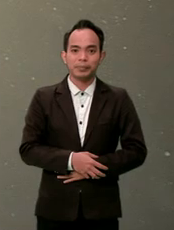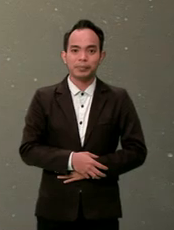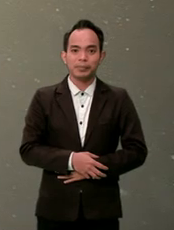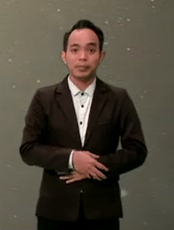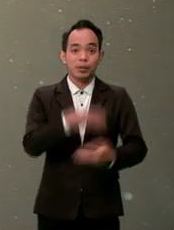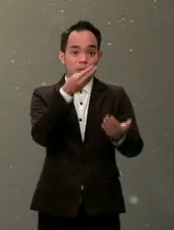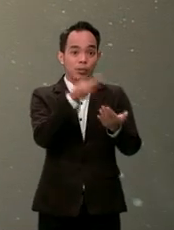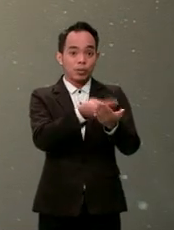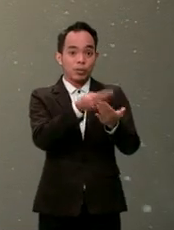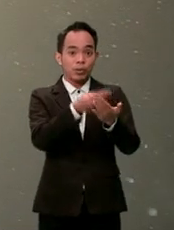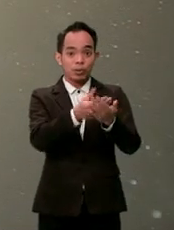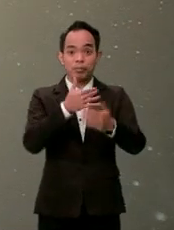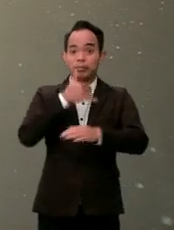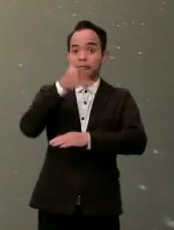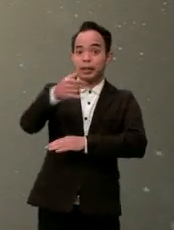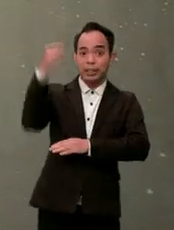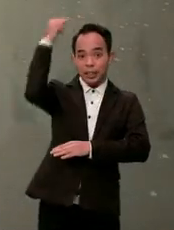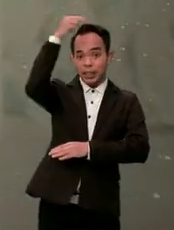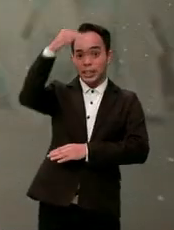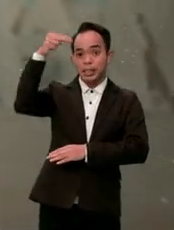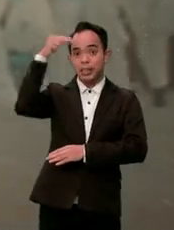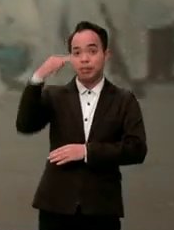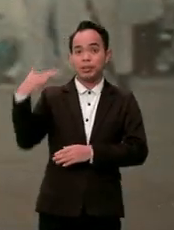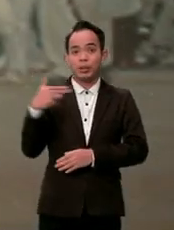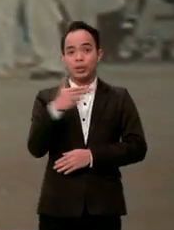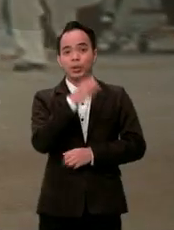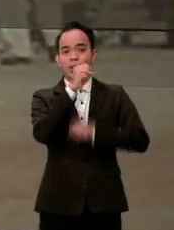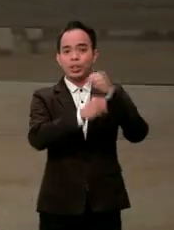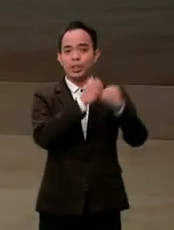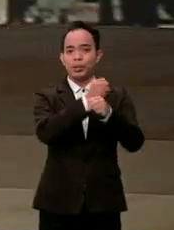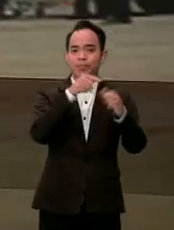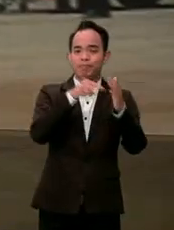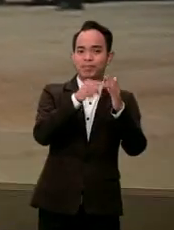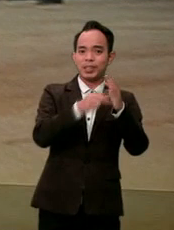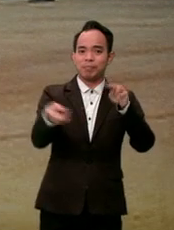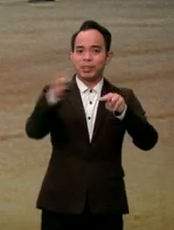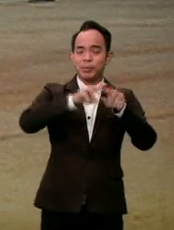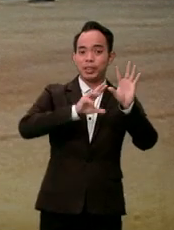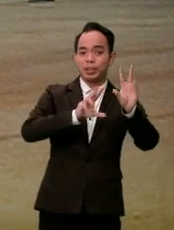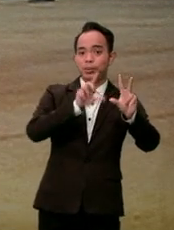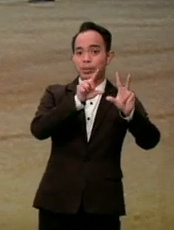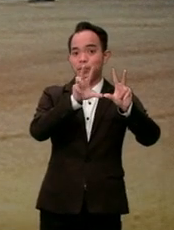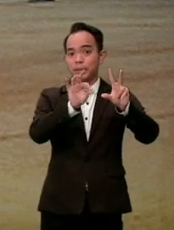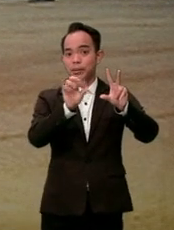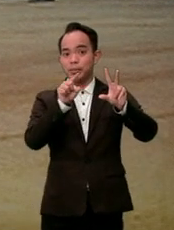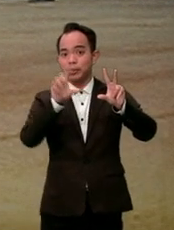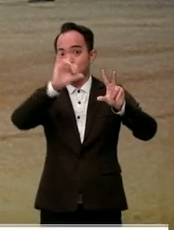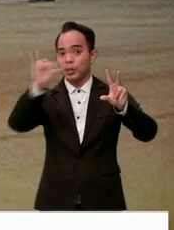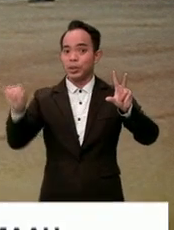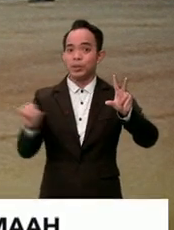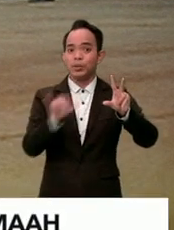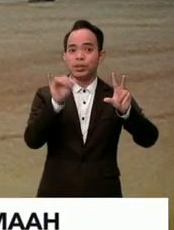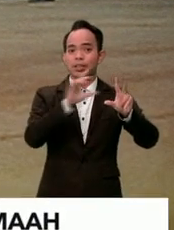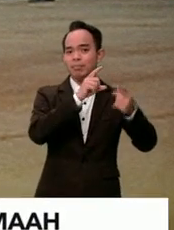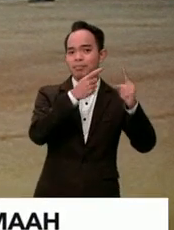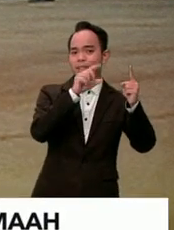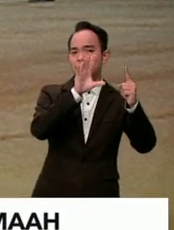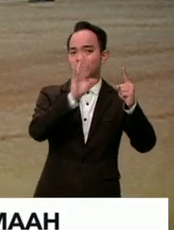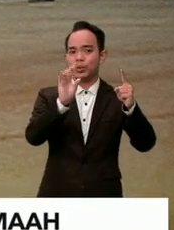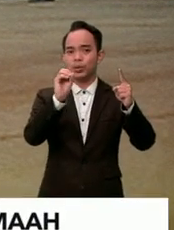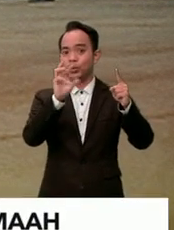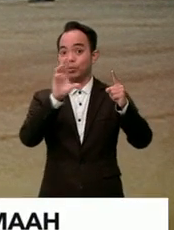di kos menunaikan haji bagi jemaah Indonesia tahun ini meningkat kepada 39 88 juta rupiah atau